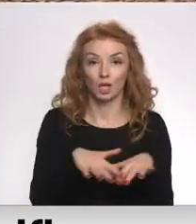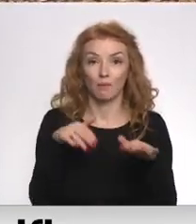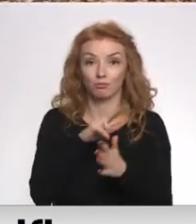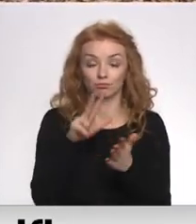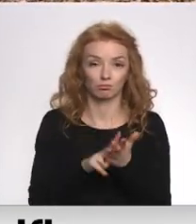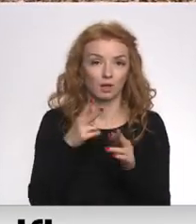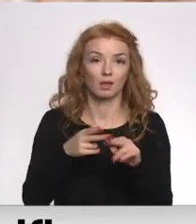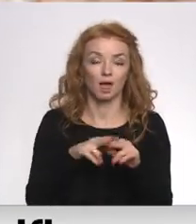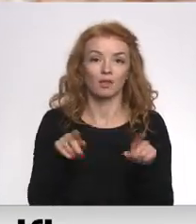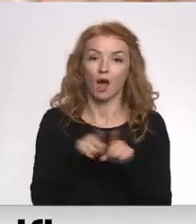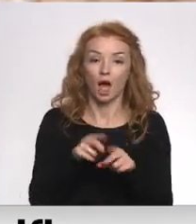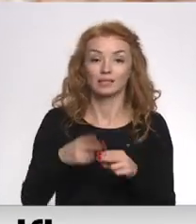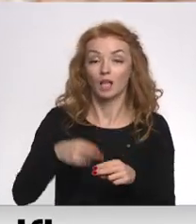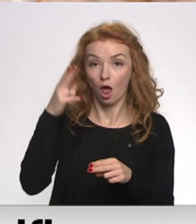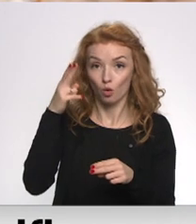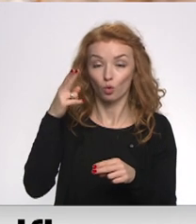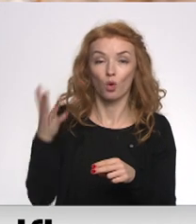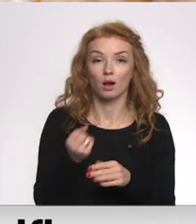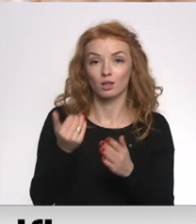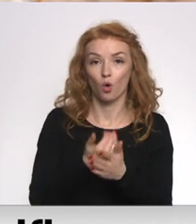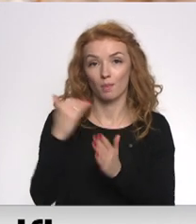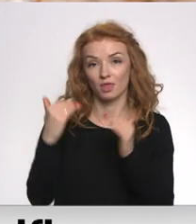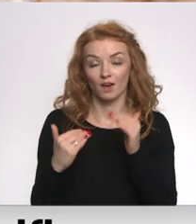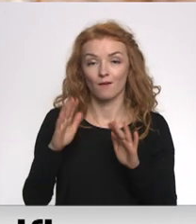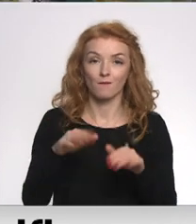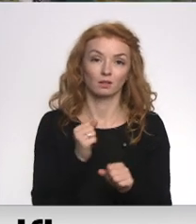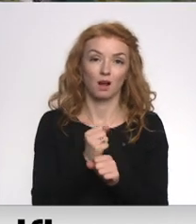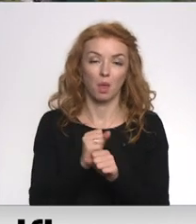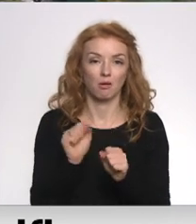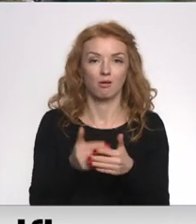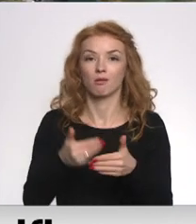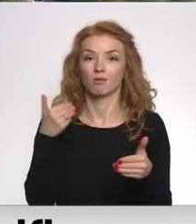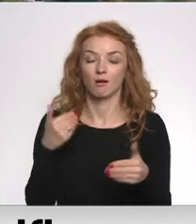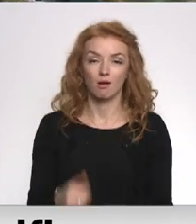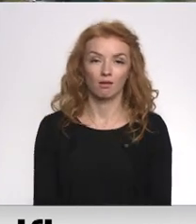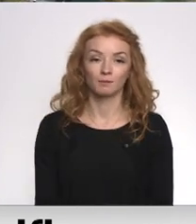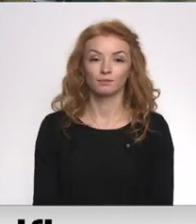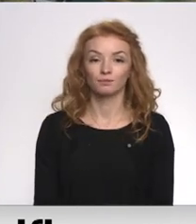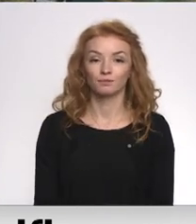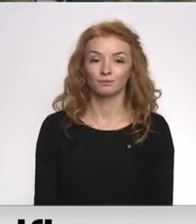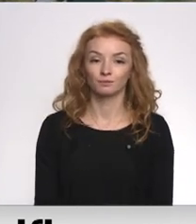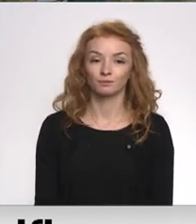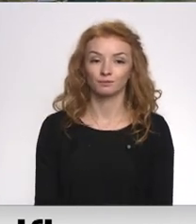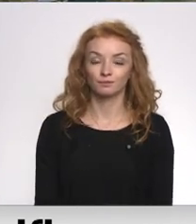atbalstīs, tad arī Saldu ar jaunajiem tarifiem varēs sākt strādāt ātrāk. Ieva Benefelda, Lants Peršavics, Skrundas televīzija.